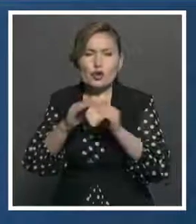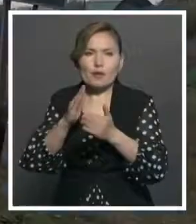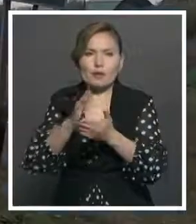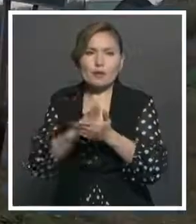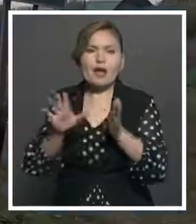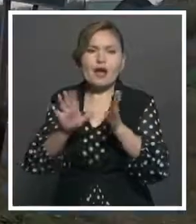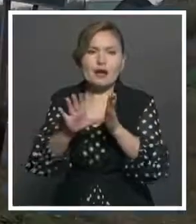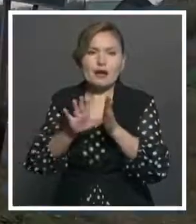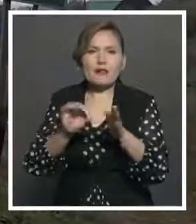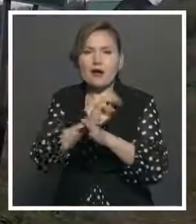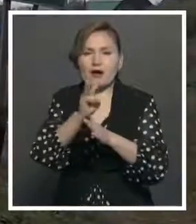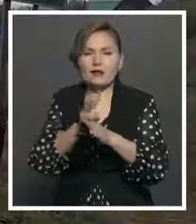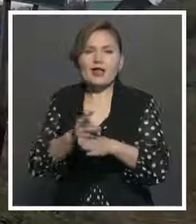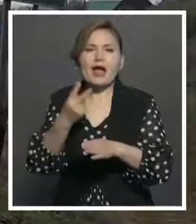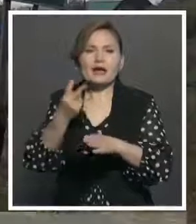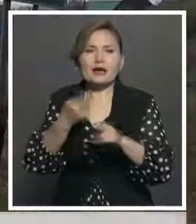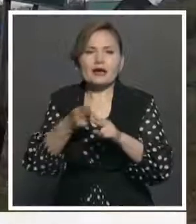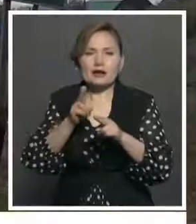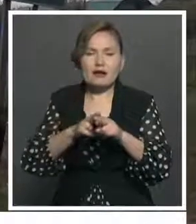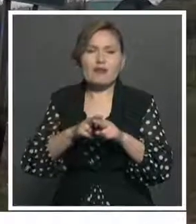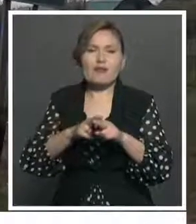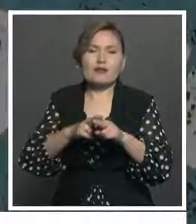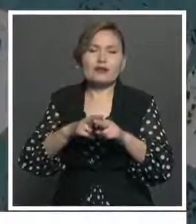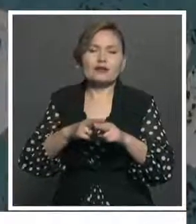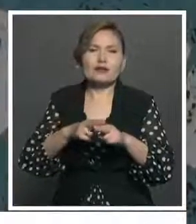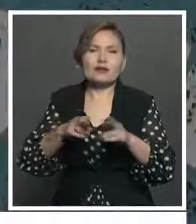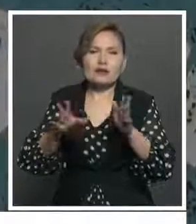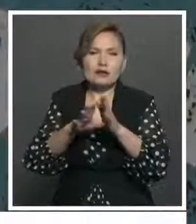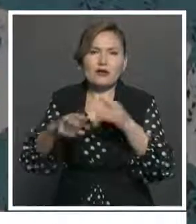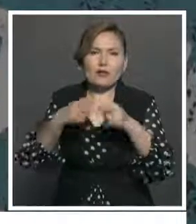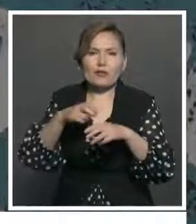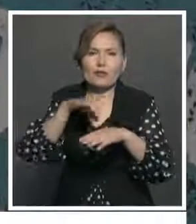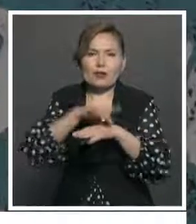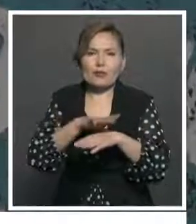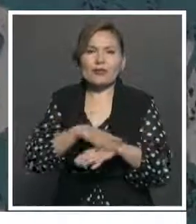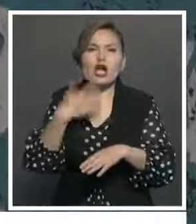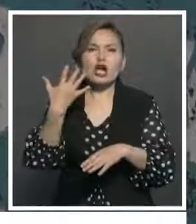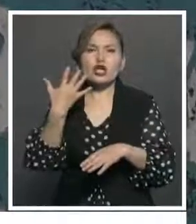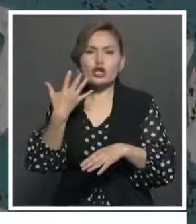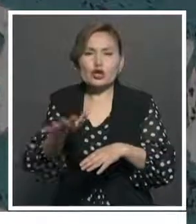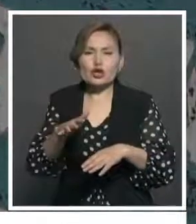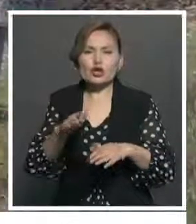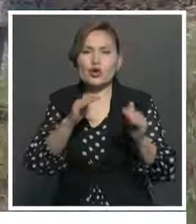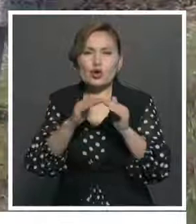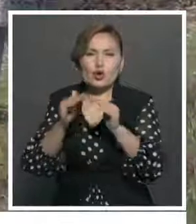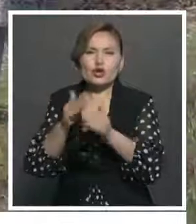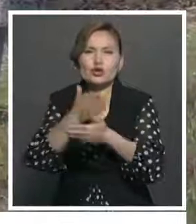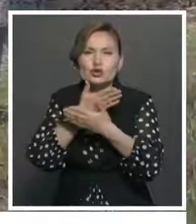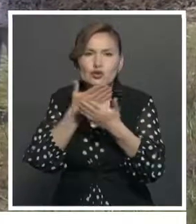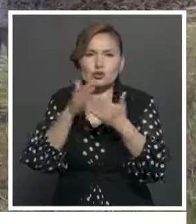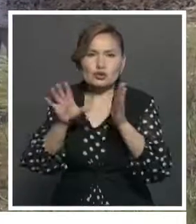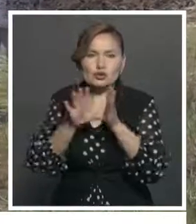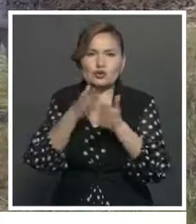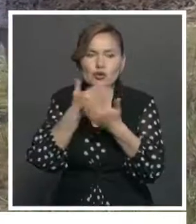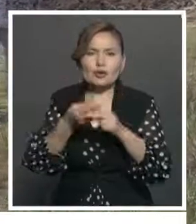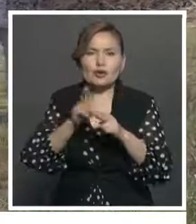қуатын тарататын 2 трансформатордың бірі істен шыққан. Салдарынан 50 үй жарықсыз қалды. Ауылдағы құдық та электрмен жұмыс